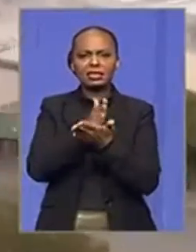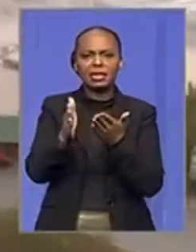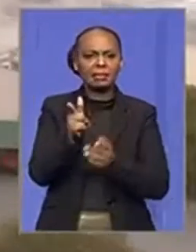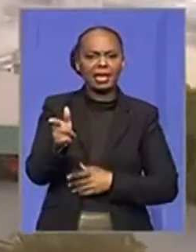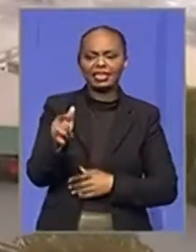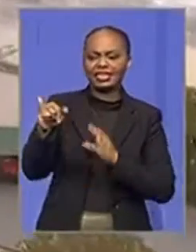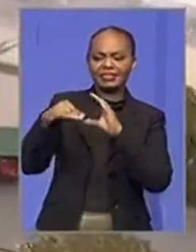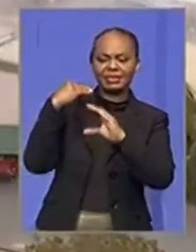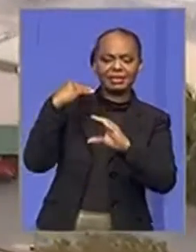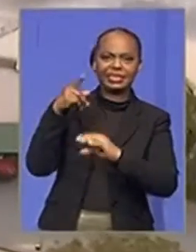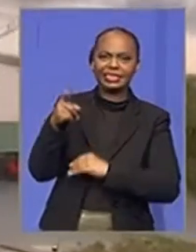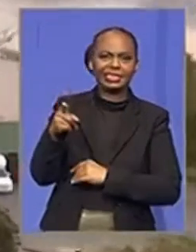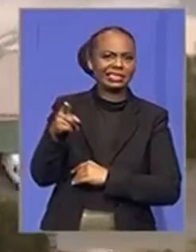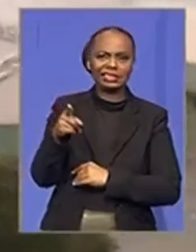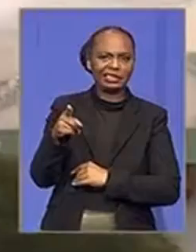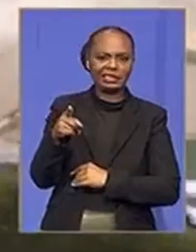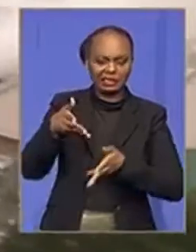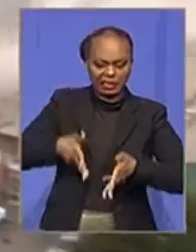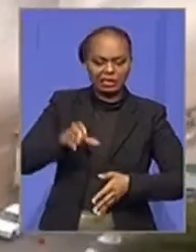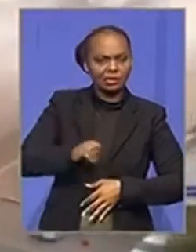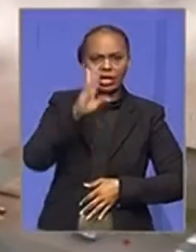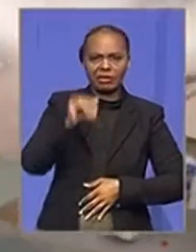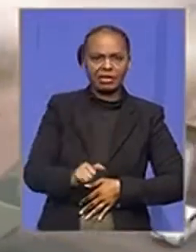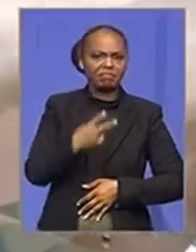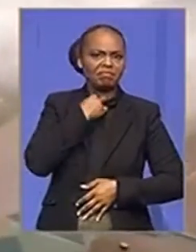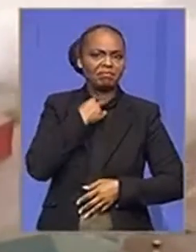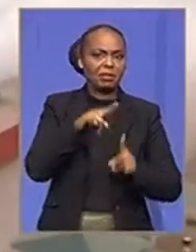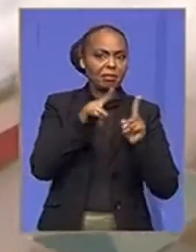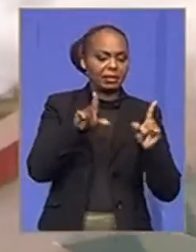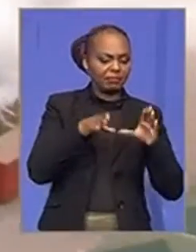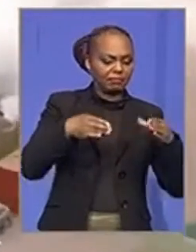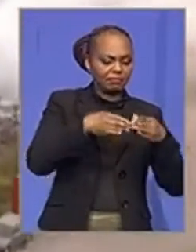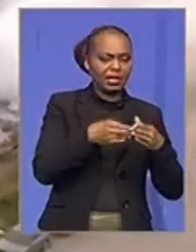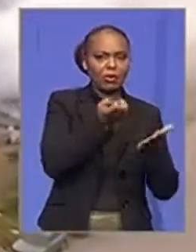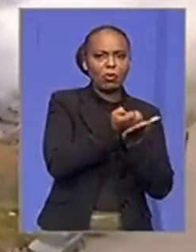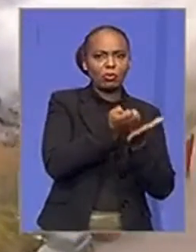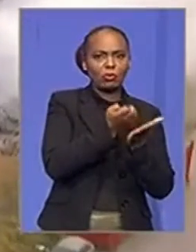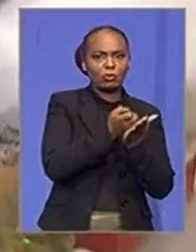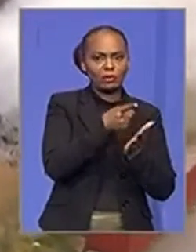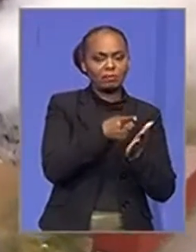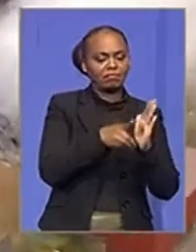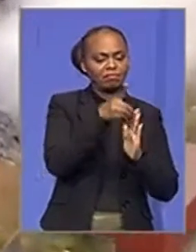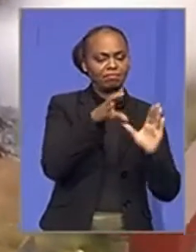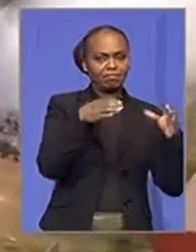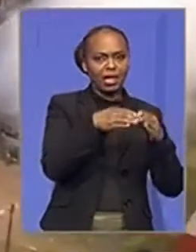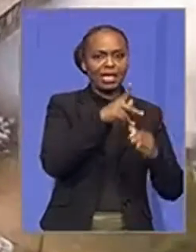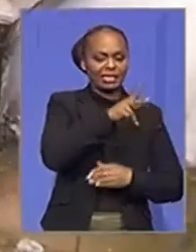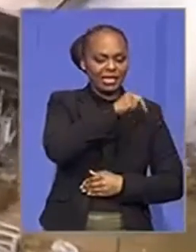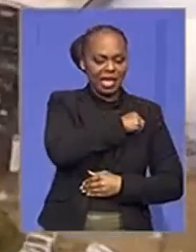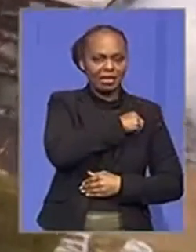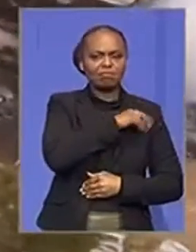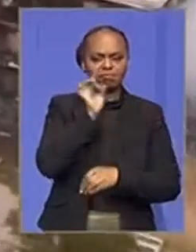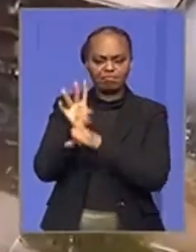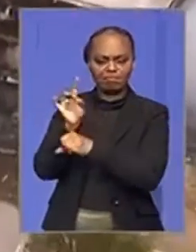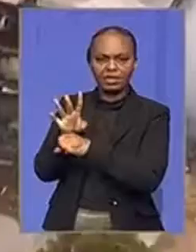nageng. Le fa go le jalo, mokgatlho yo o rotloetsang babeeletsi Lefapheng la Tlhabololo ya Ikonomi, Bojanala le Merero ya Tikologo ka KwaZulu-Natal